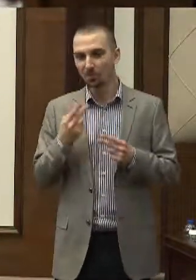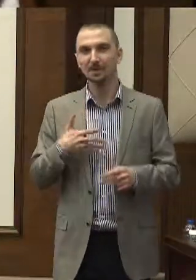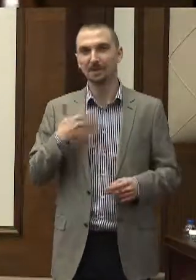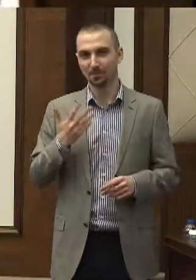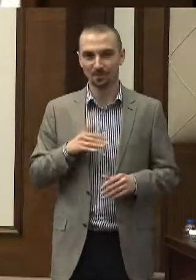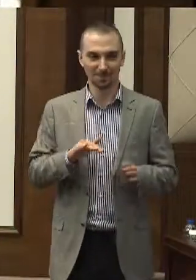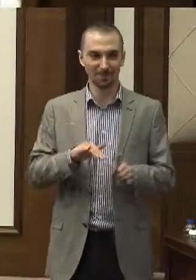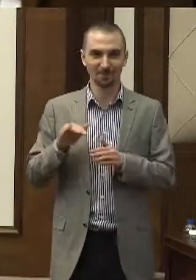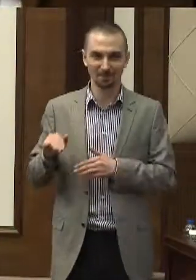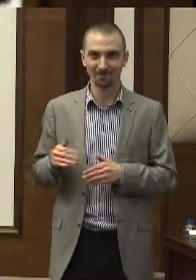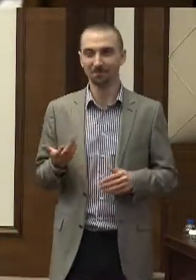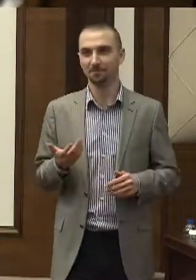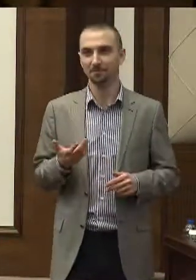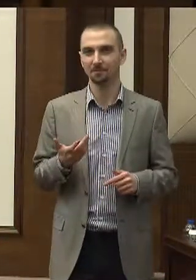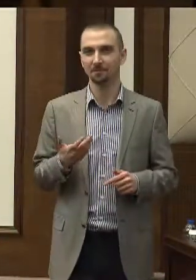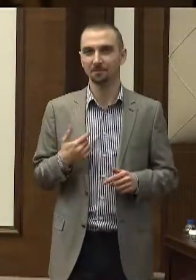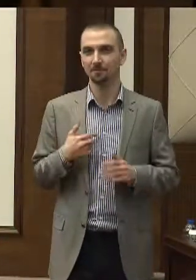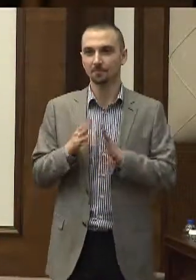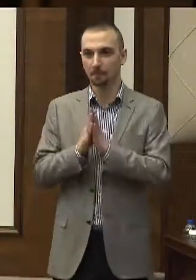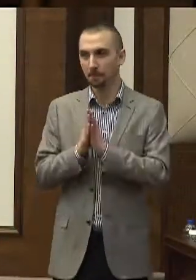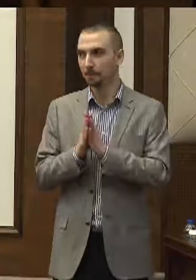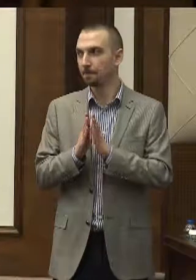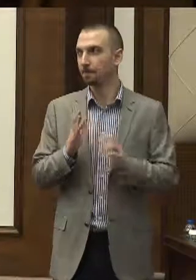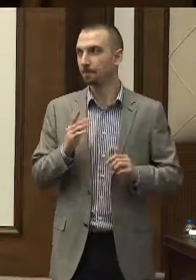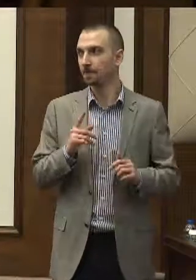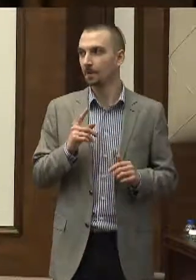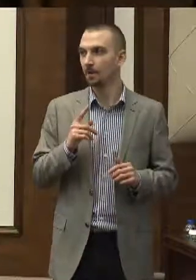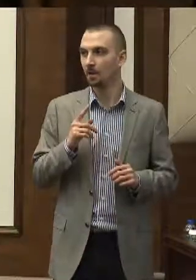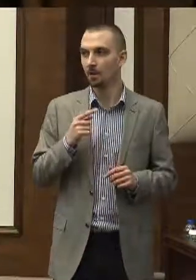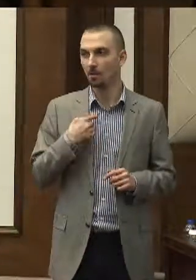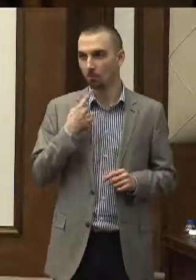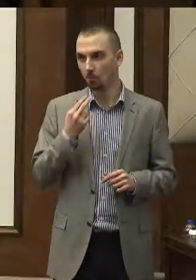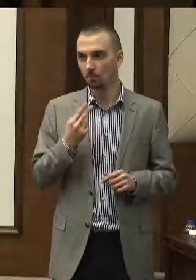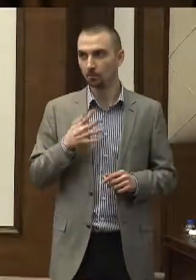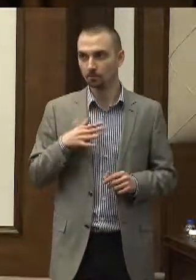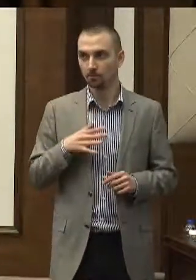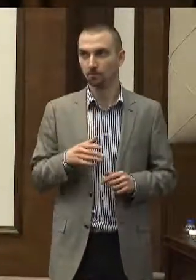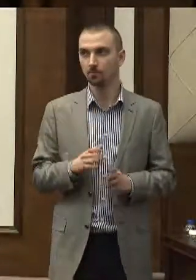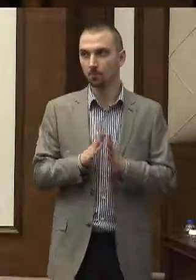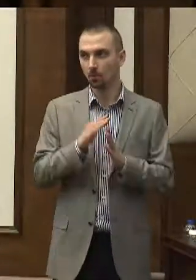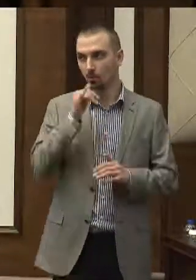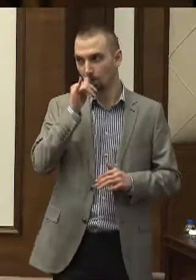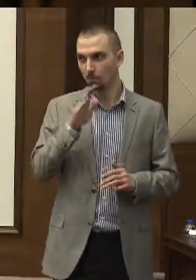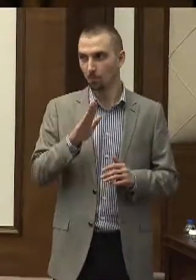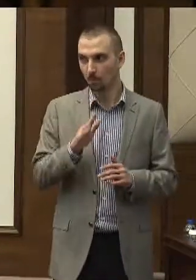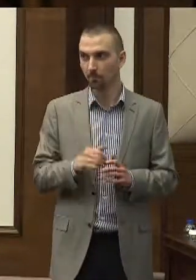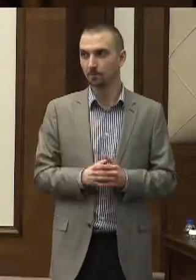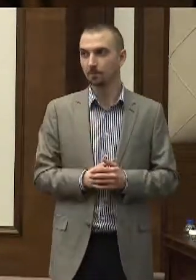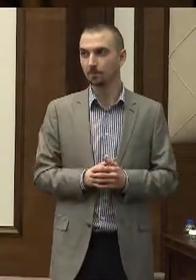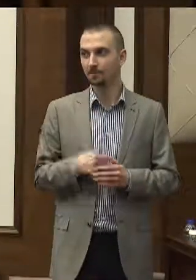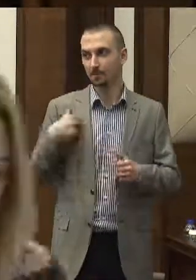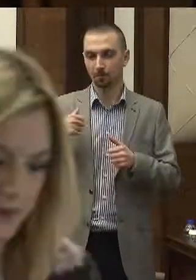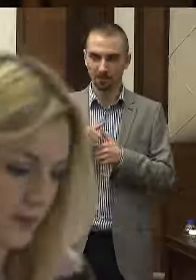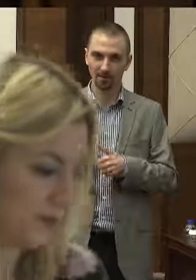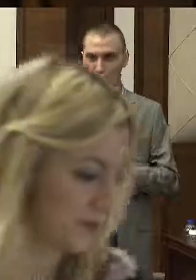sadece Dilek kardeşimden özür diliyorum. Söz hakkını arada yedik. Kusura bakmasın. Bir dahaki